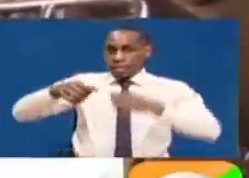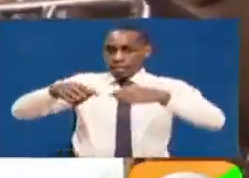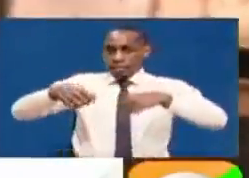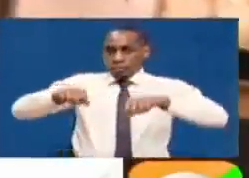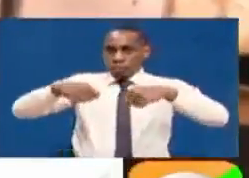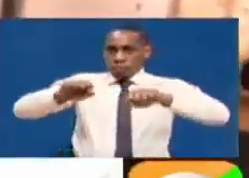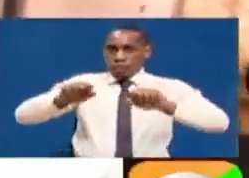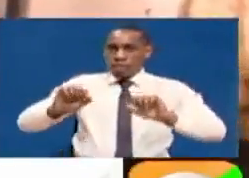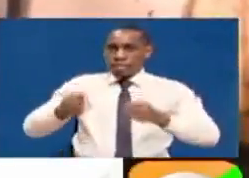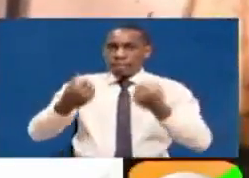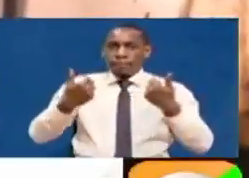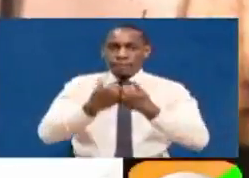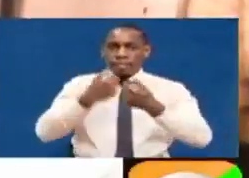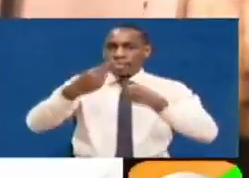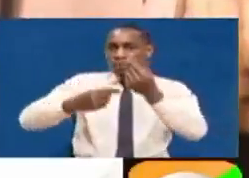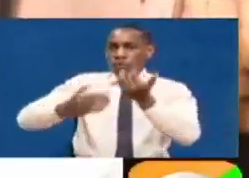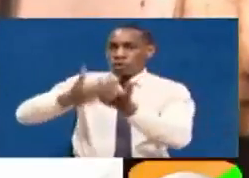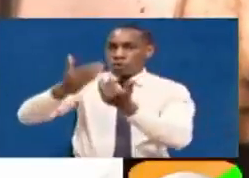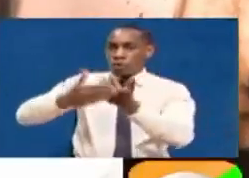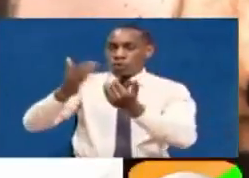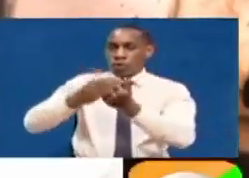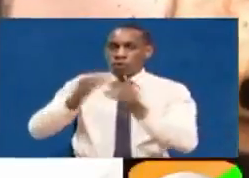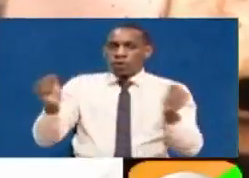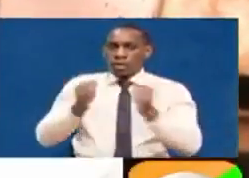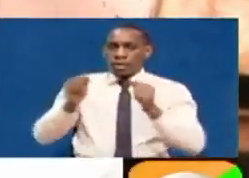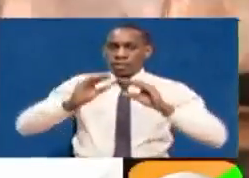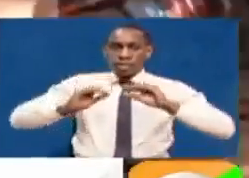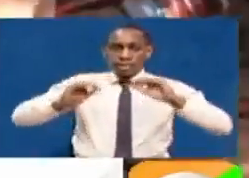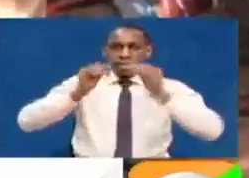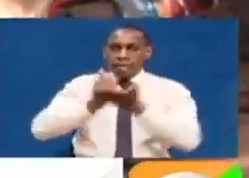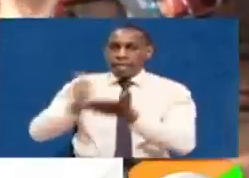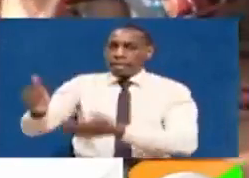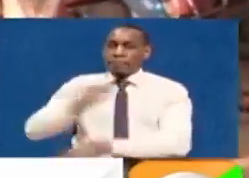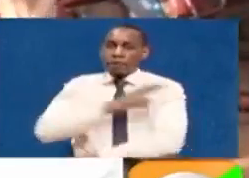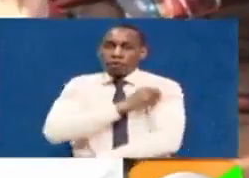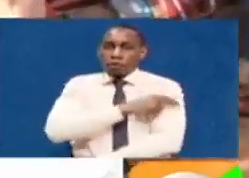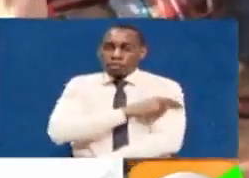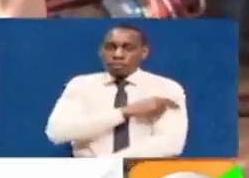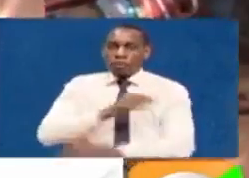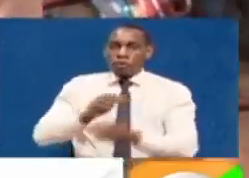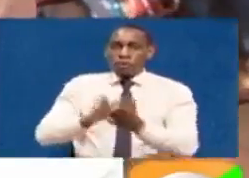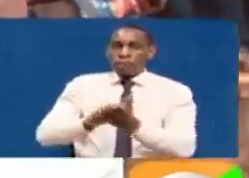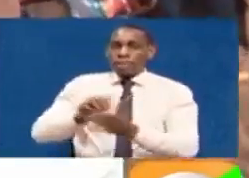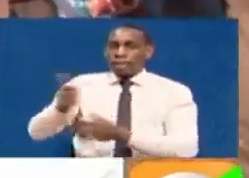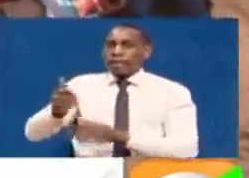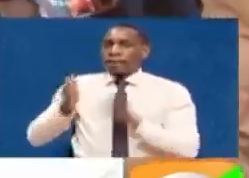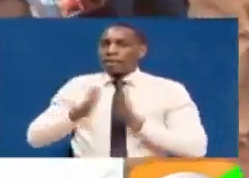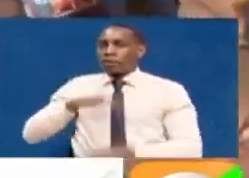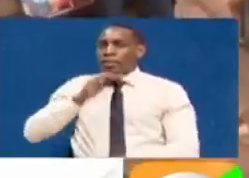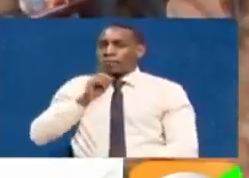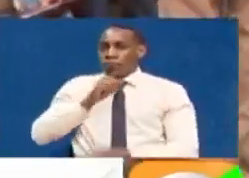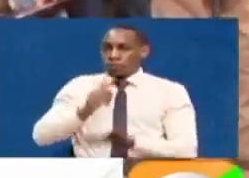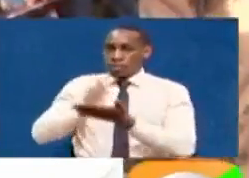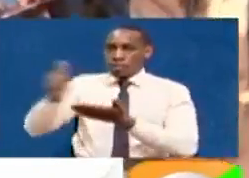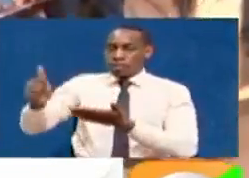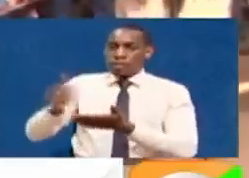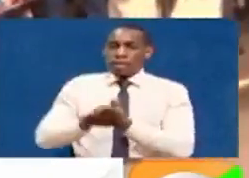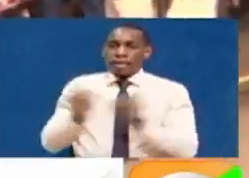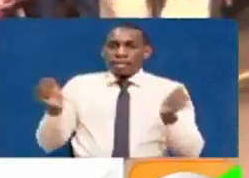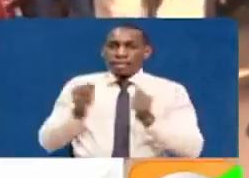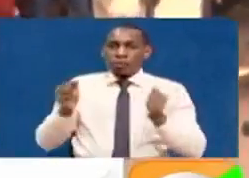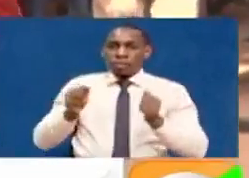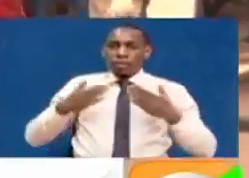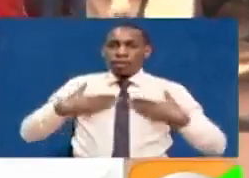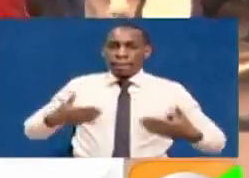who survived the accident are receiving treatment at the Nanyuki Teaching and Referral Hospital, while the deceased was taken to Nanyuki Mortuary.